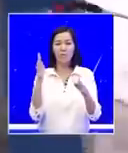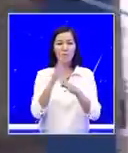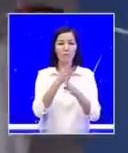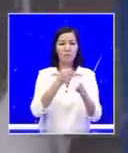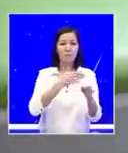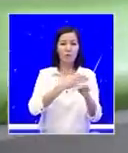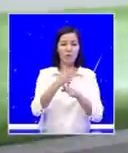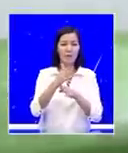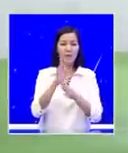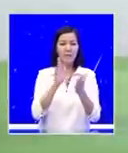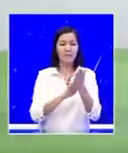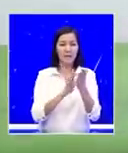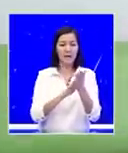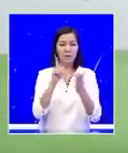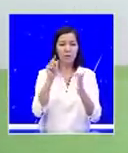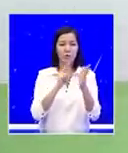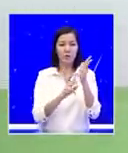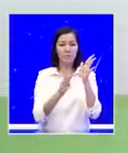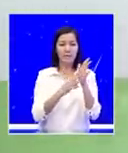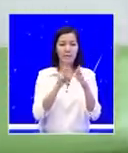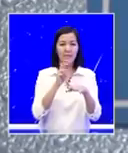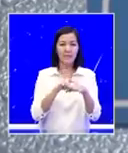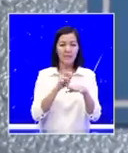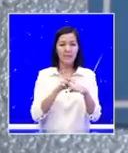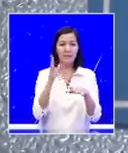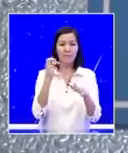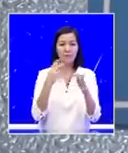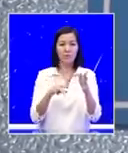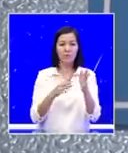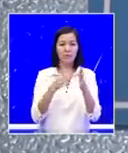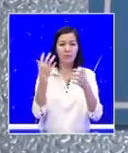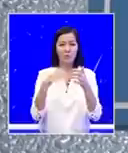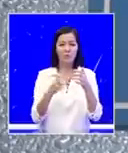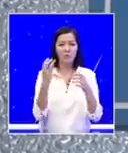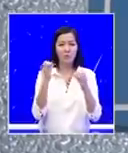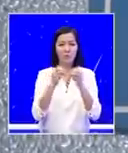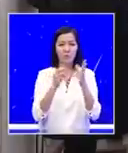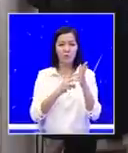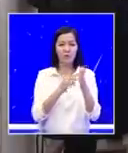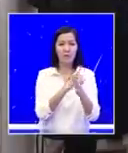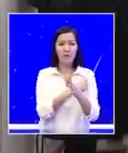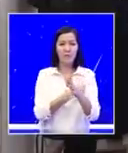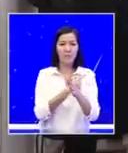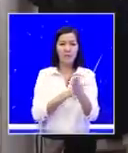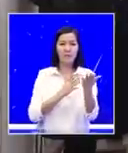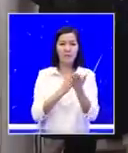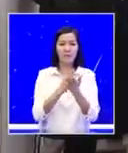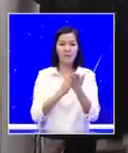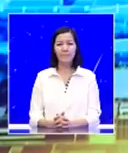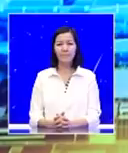Бұл сыйақыны 178 дәрігер, 528 орта, 317 кіші медициналық қызметкер алатын